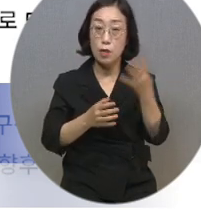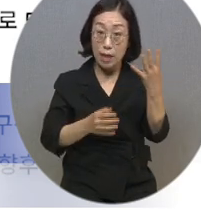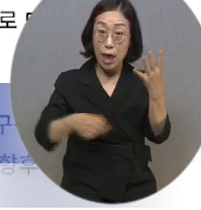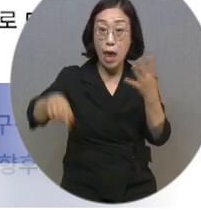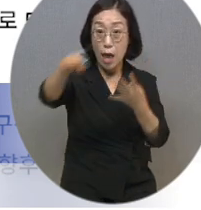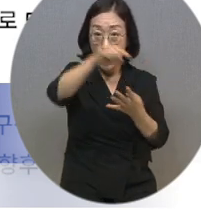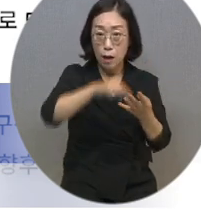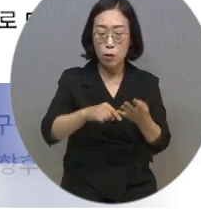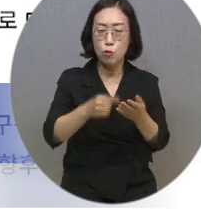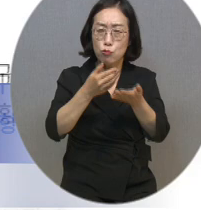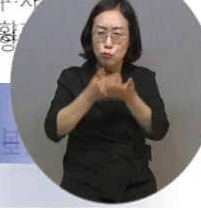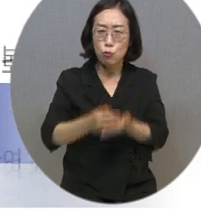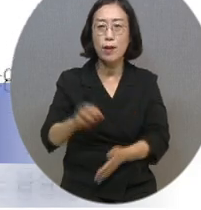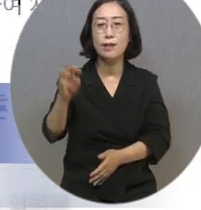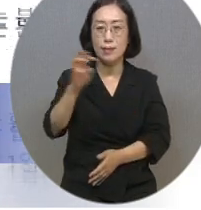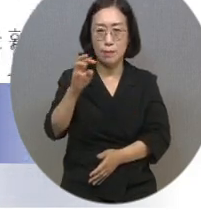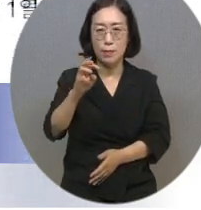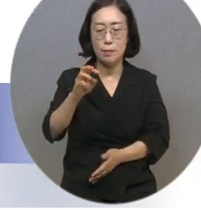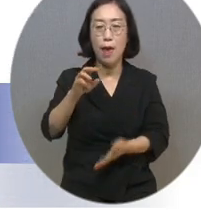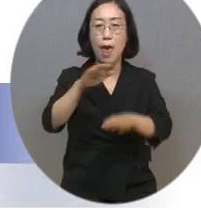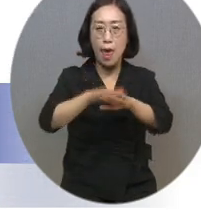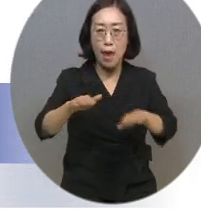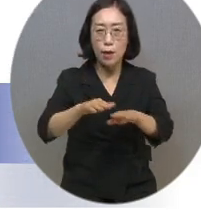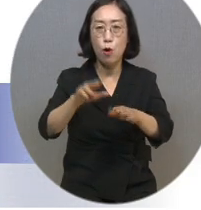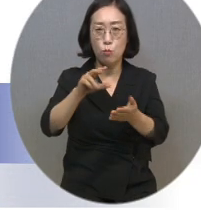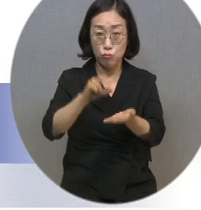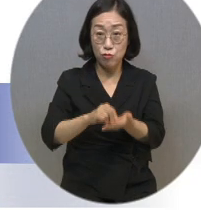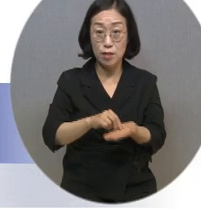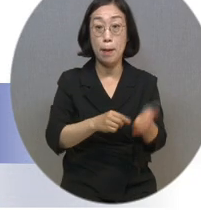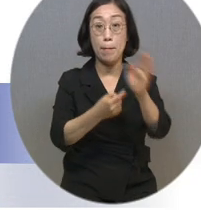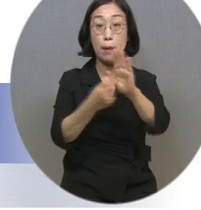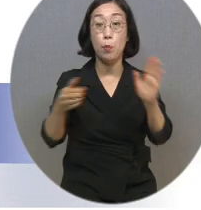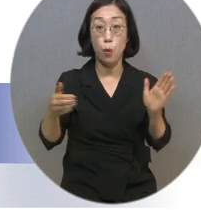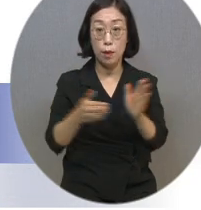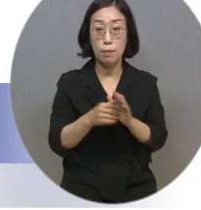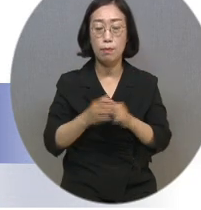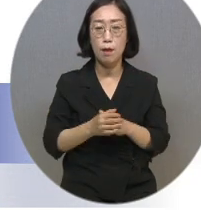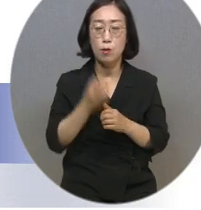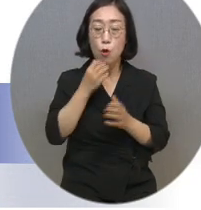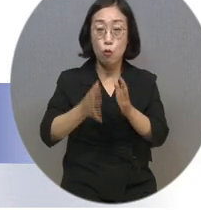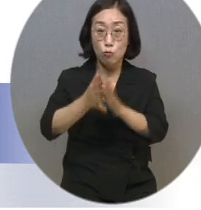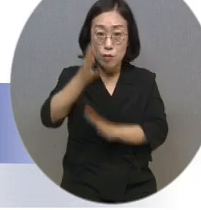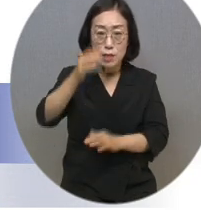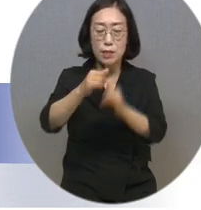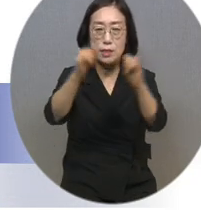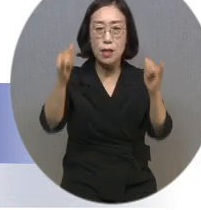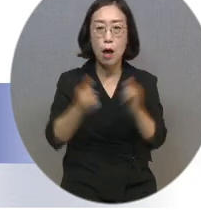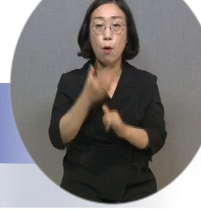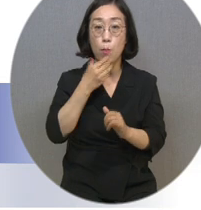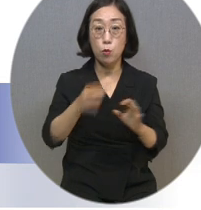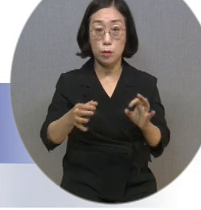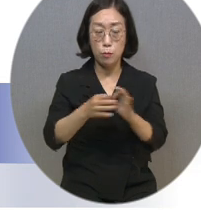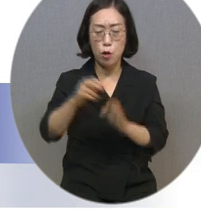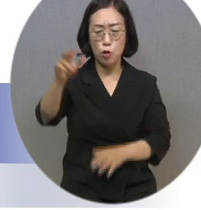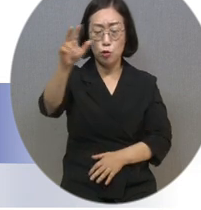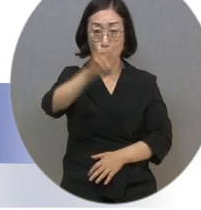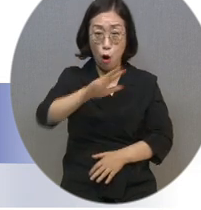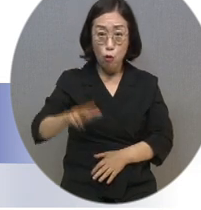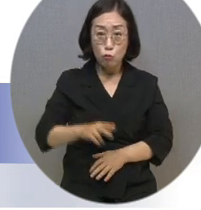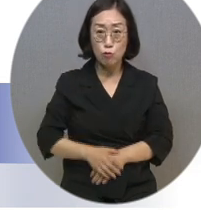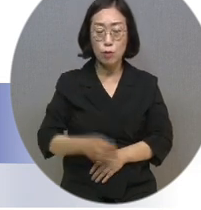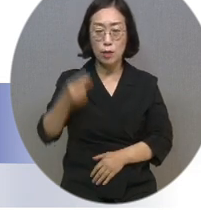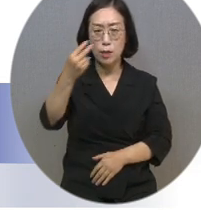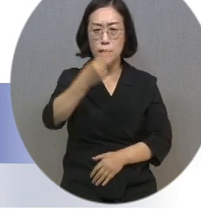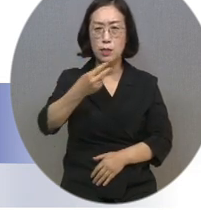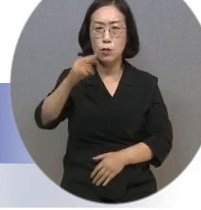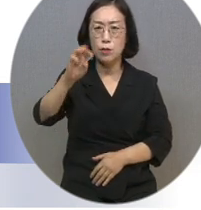과제를 선정해 내놨는데요. 특히 이번 발표에서 서울시는 사회복지 서비스 사업에서 전국 기준 2031년이